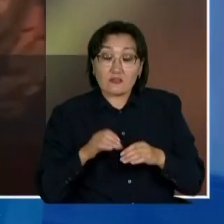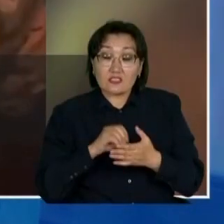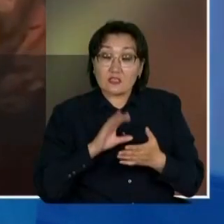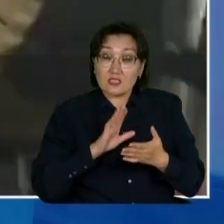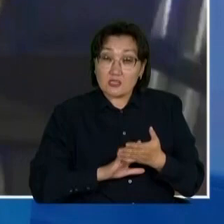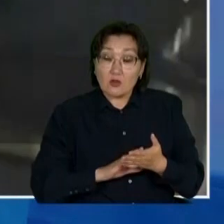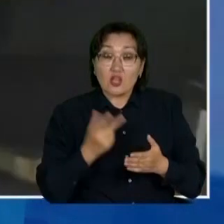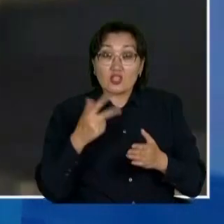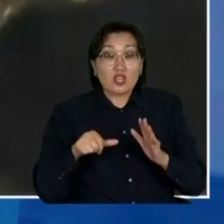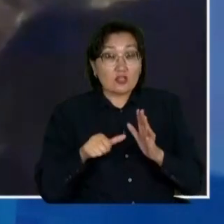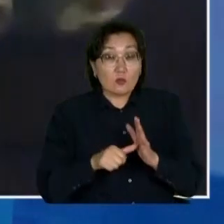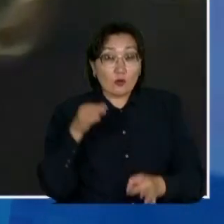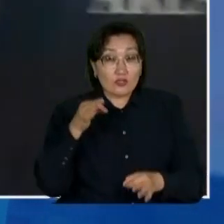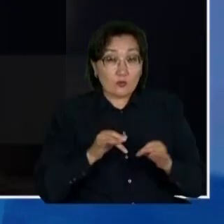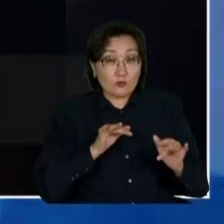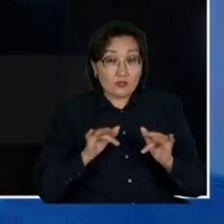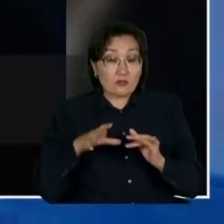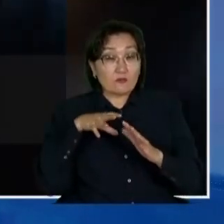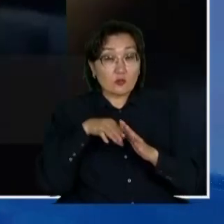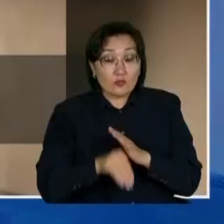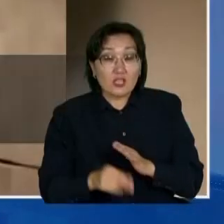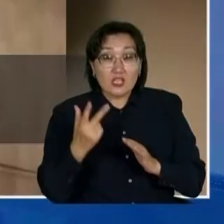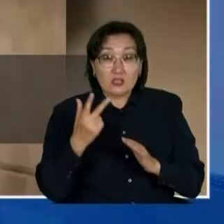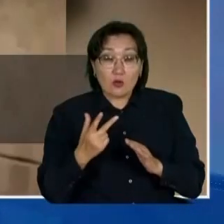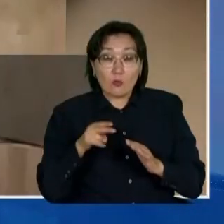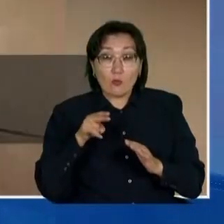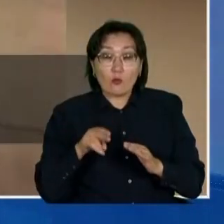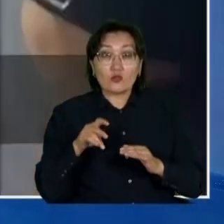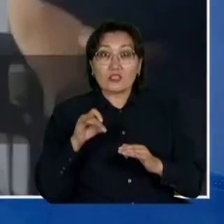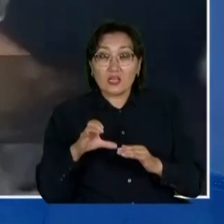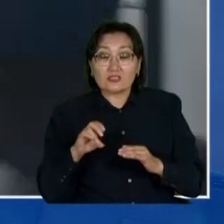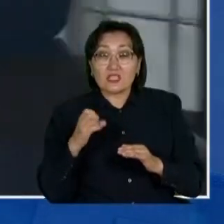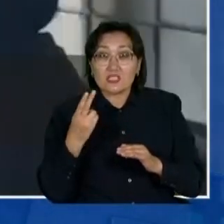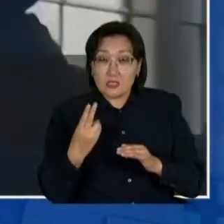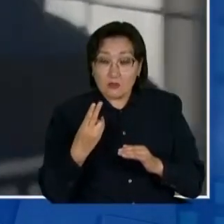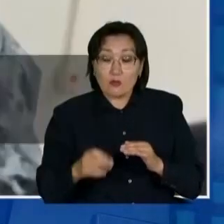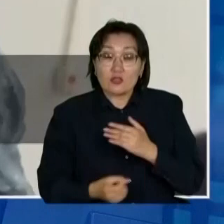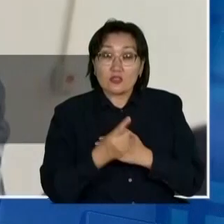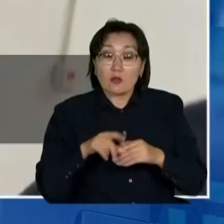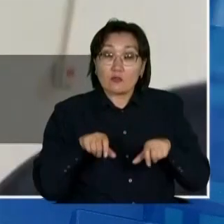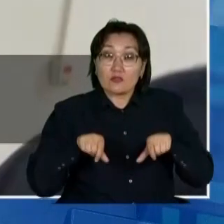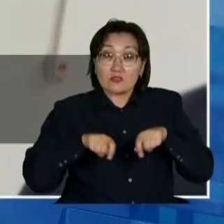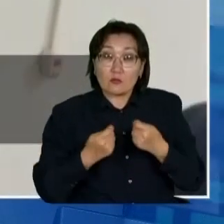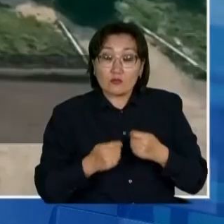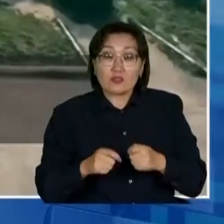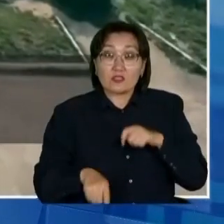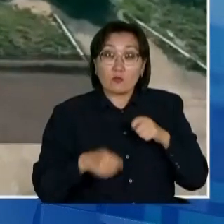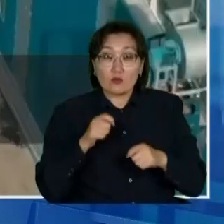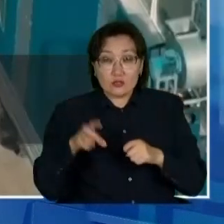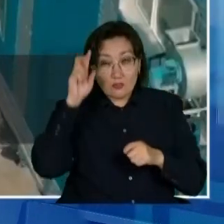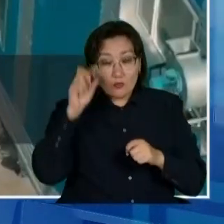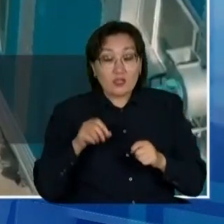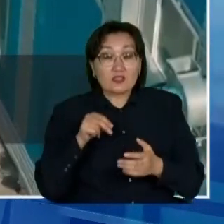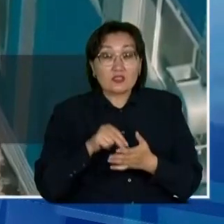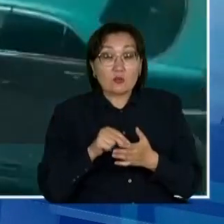зарегистрировано 36 уголовных дел, в том числе 3 по транснациональным. Также выявлены правонарушения с ущербом государству на сумму